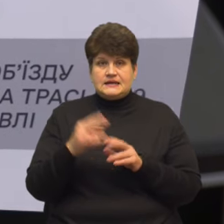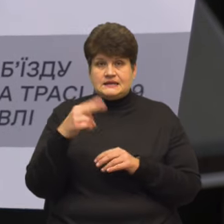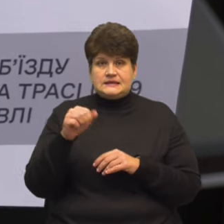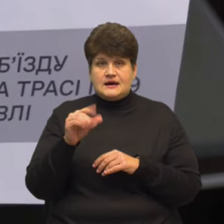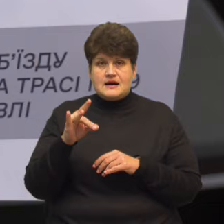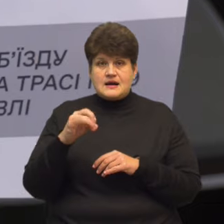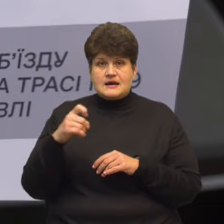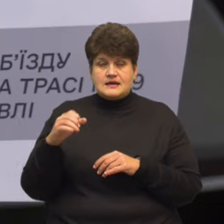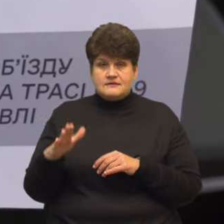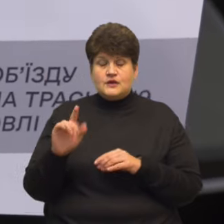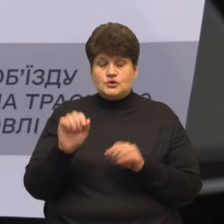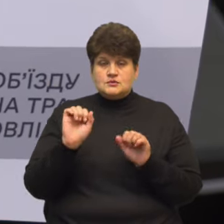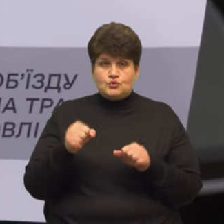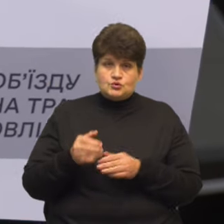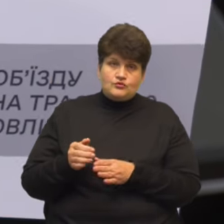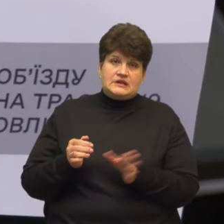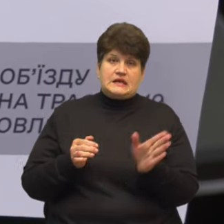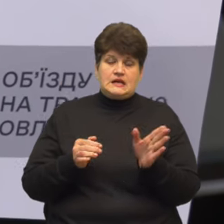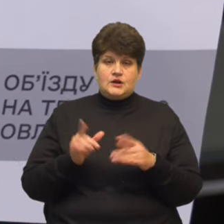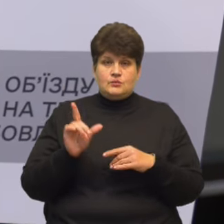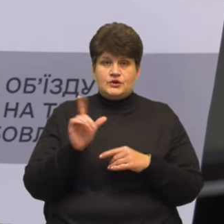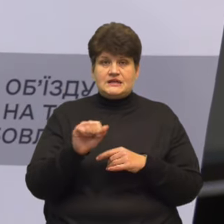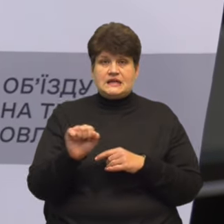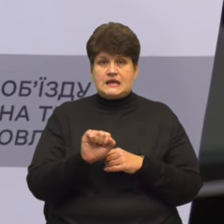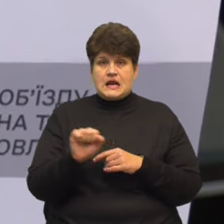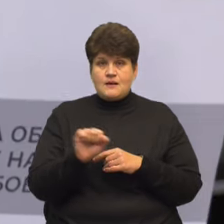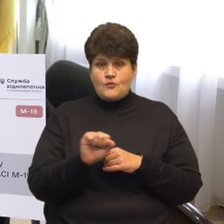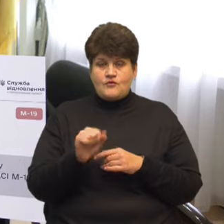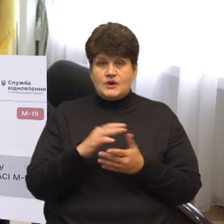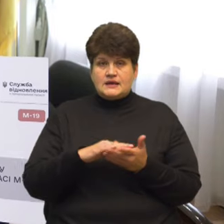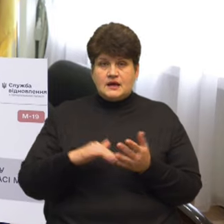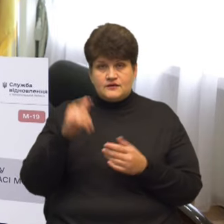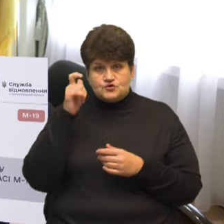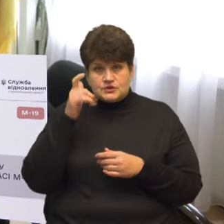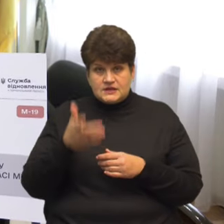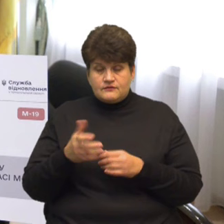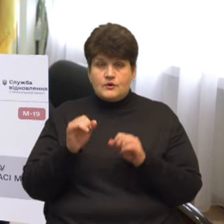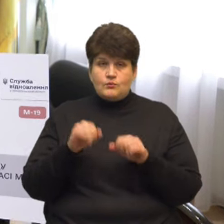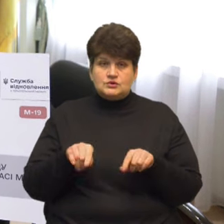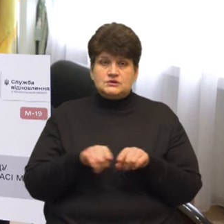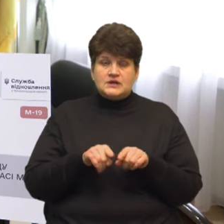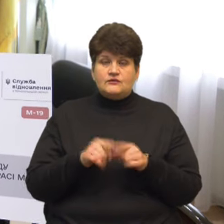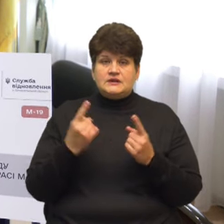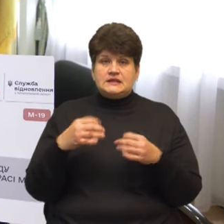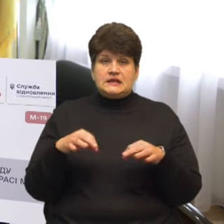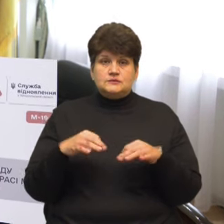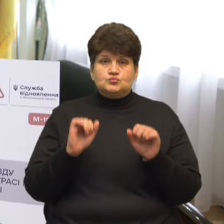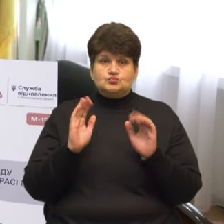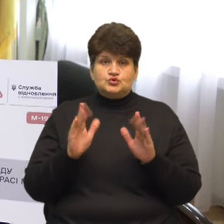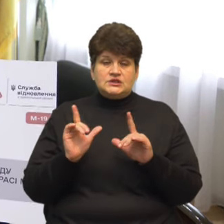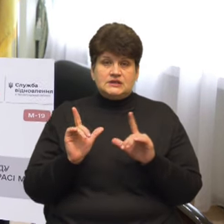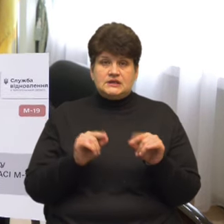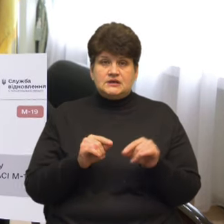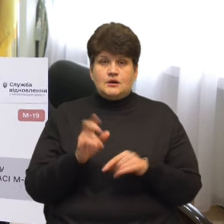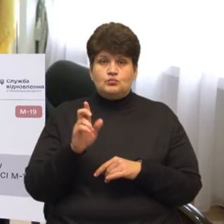і тоді він зможе Повернути наліво і проїхати через тербовлю І дальше на Чортків можеуть так само великий автотранспорт буде їхати Через